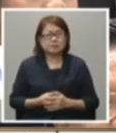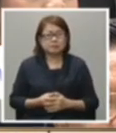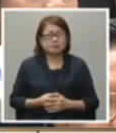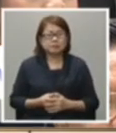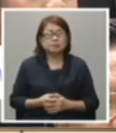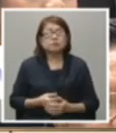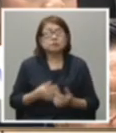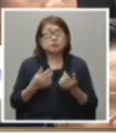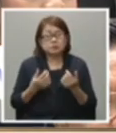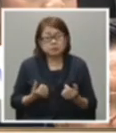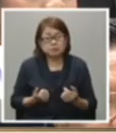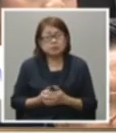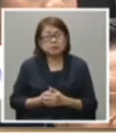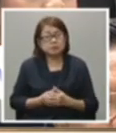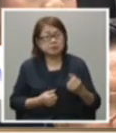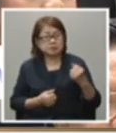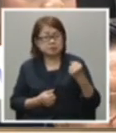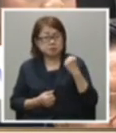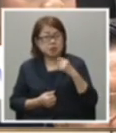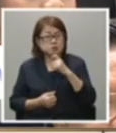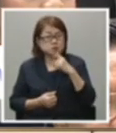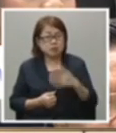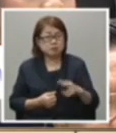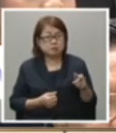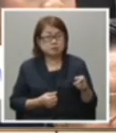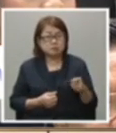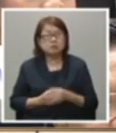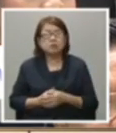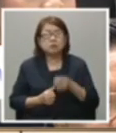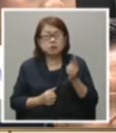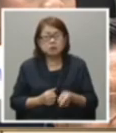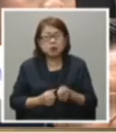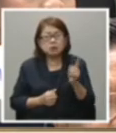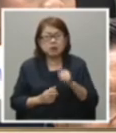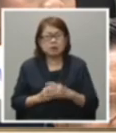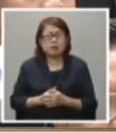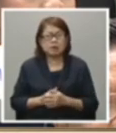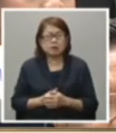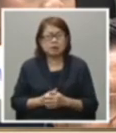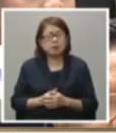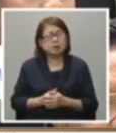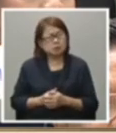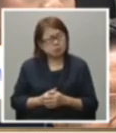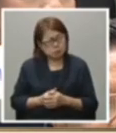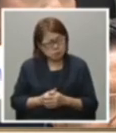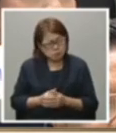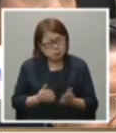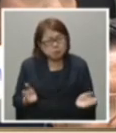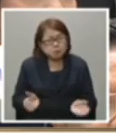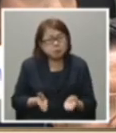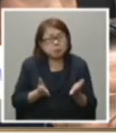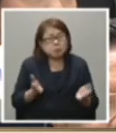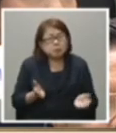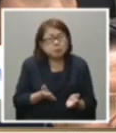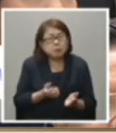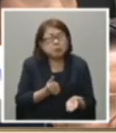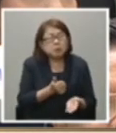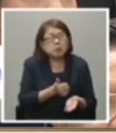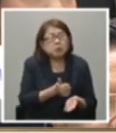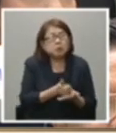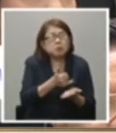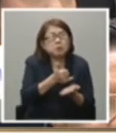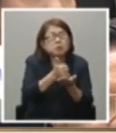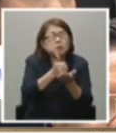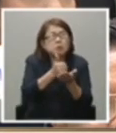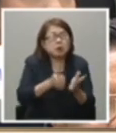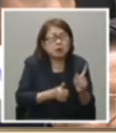การที่ท่านได้มาซึ่งอำนาจนะคะท่านจะต้องอุ้มชูกลุ่มทุนกลุ่มใหญ่แลกเปลี่ยนผลประโยชน์กันไปม